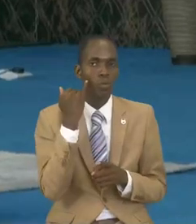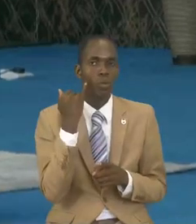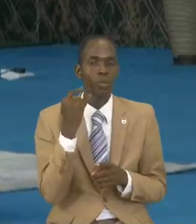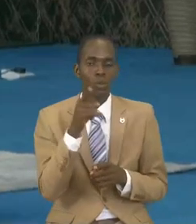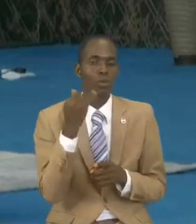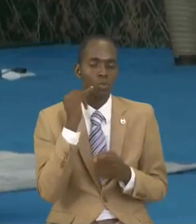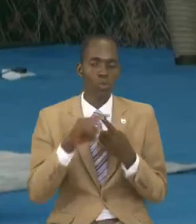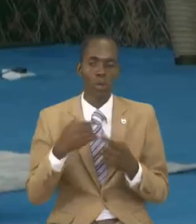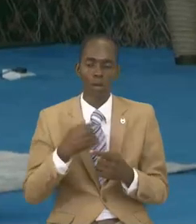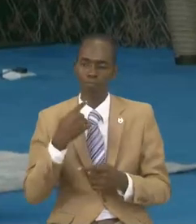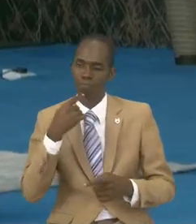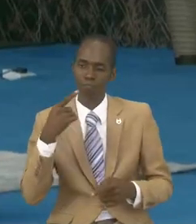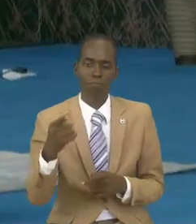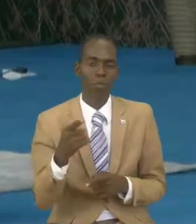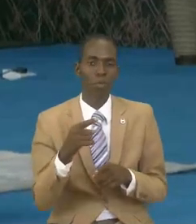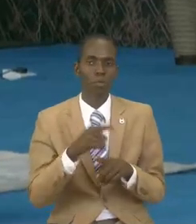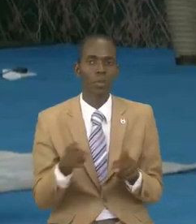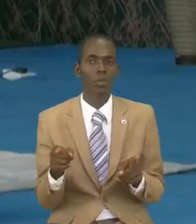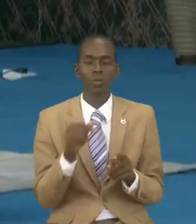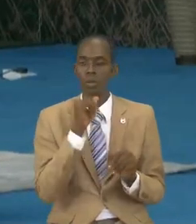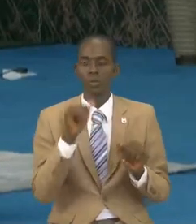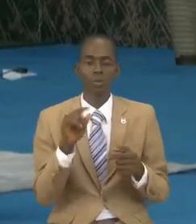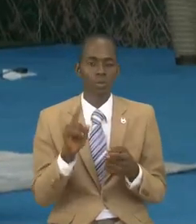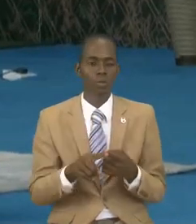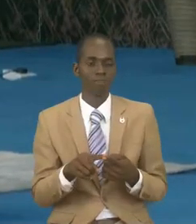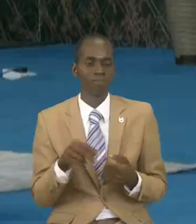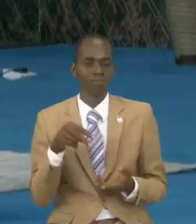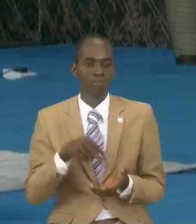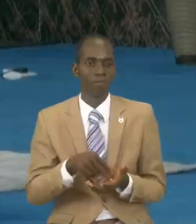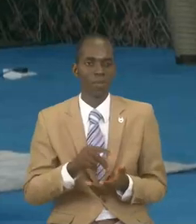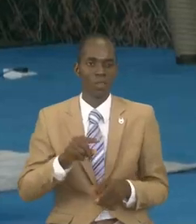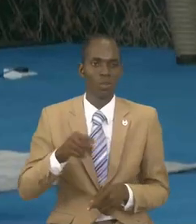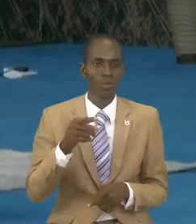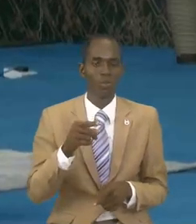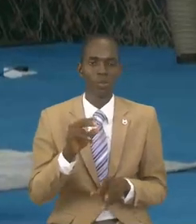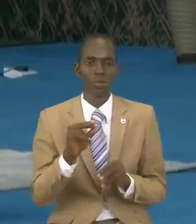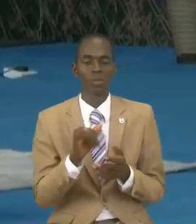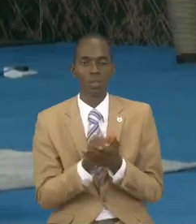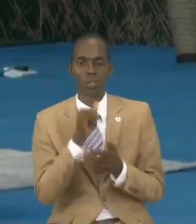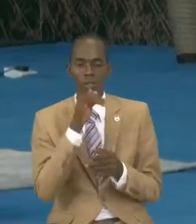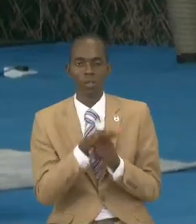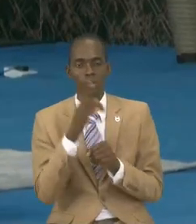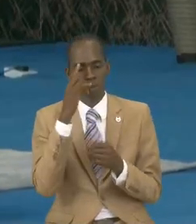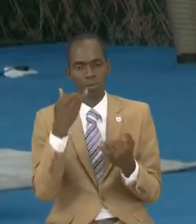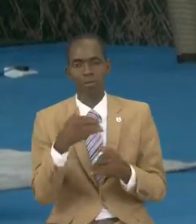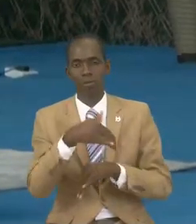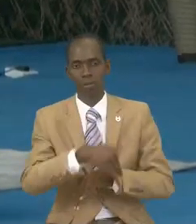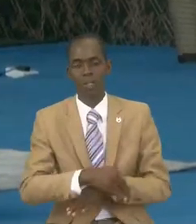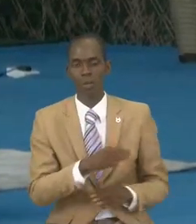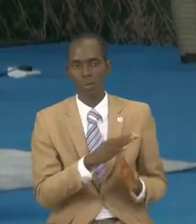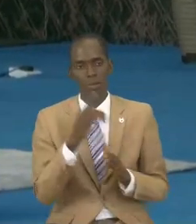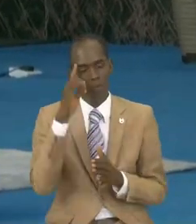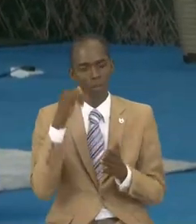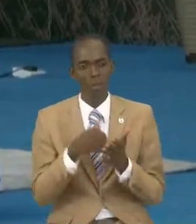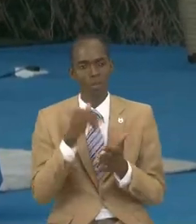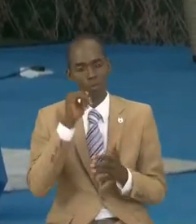lui dire, mais que tu n'as pas y allé à ce temps-là. Mais tu ne pouvais pas te lever, tu dis que c'est assis cette nuit. Et puis,